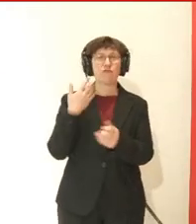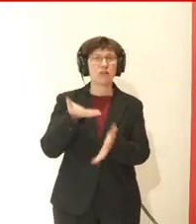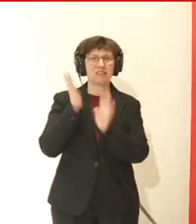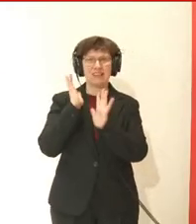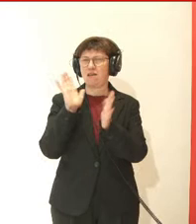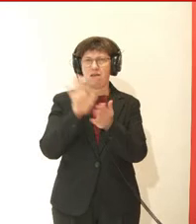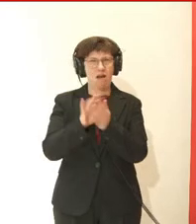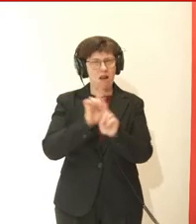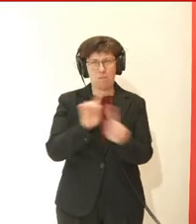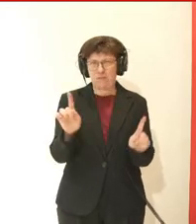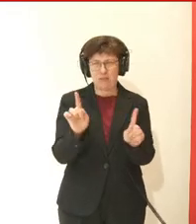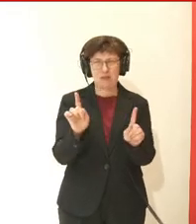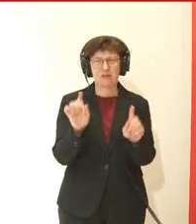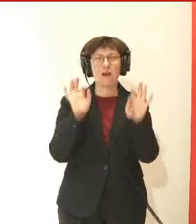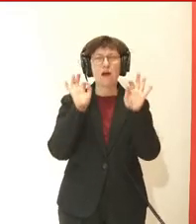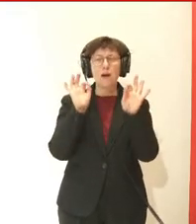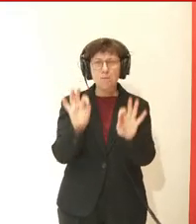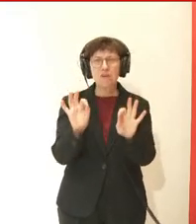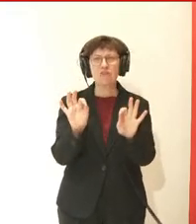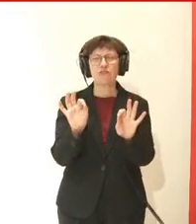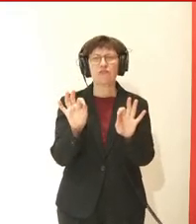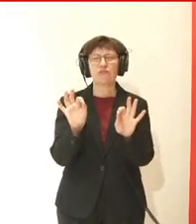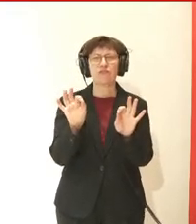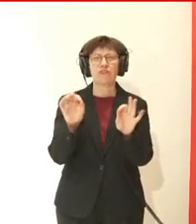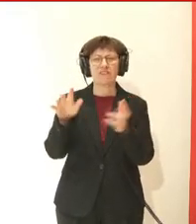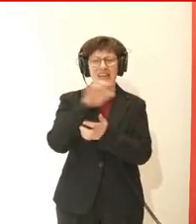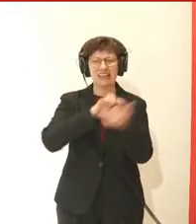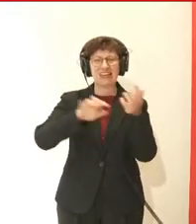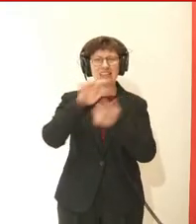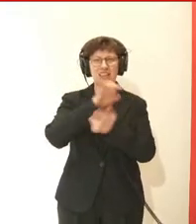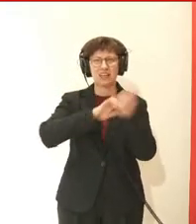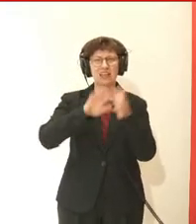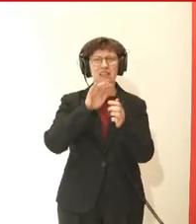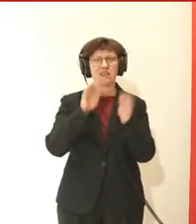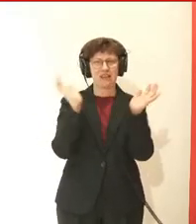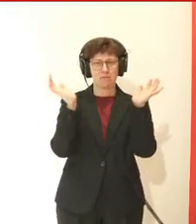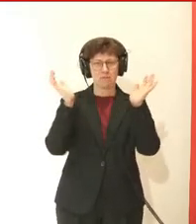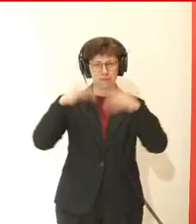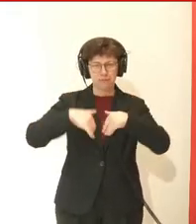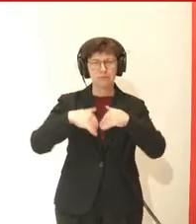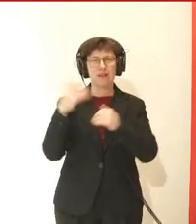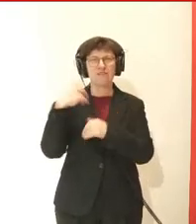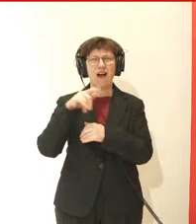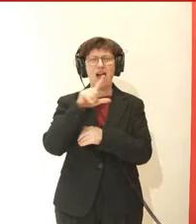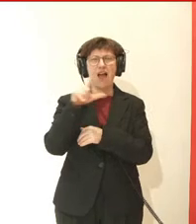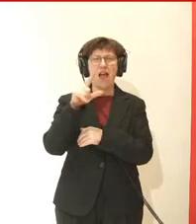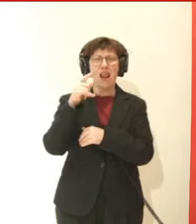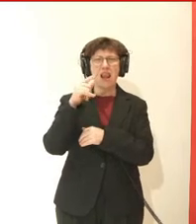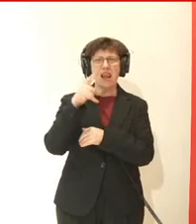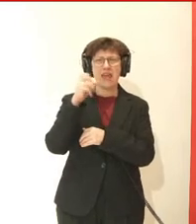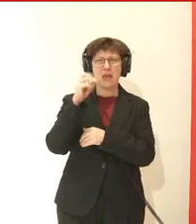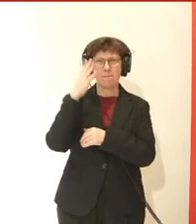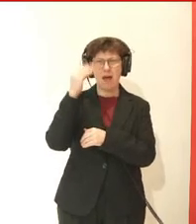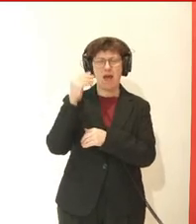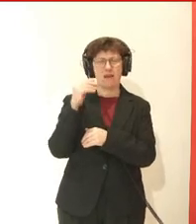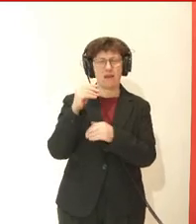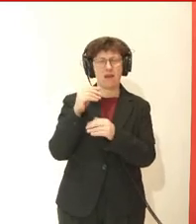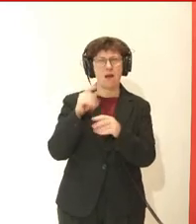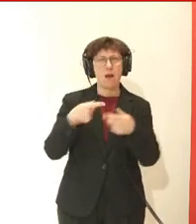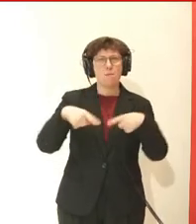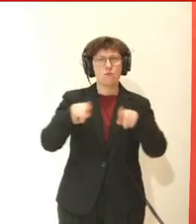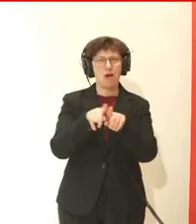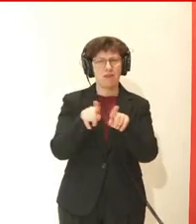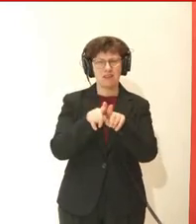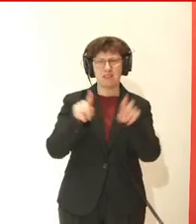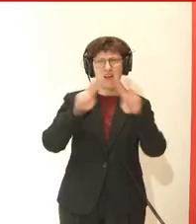gelang als die krise im zug nach dem zusammenbruch von lehman brothers über die weltwirtschaft ich